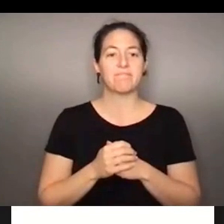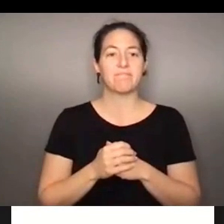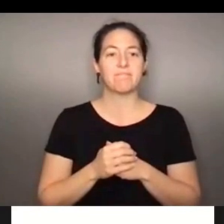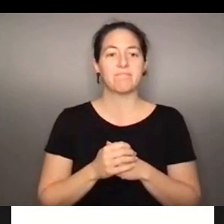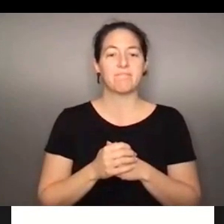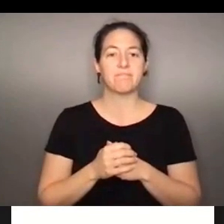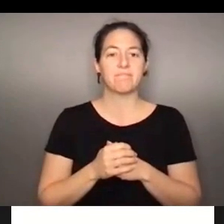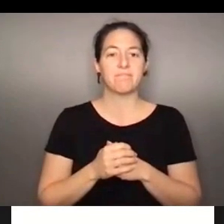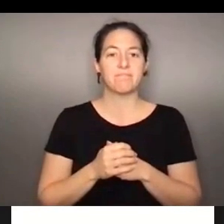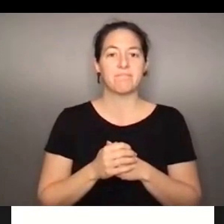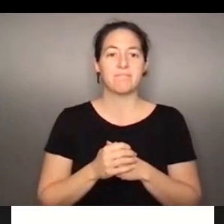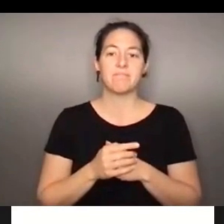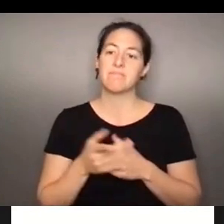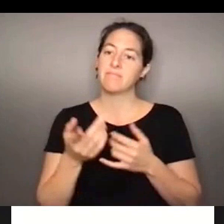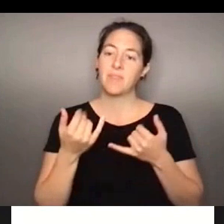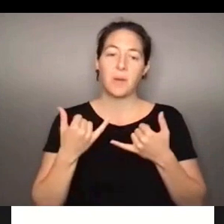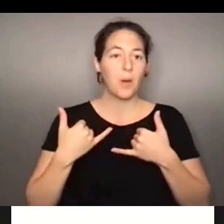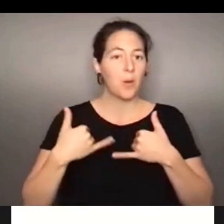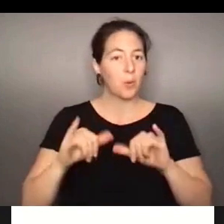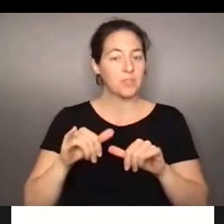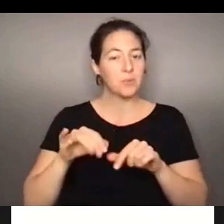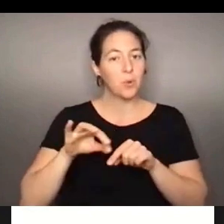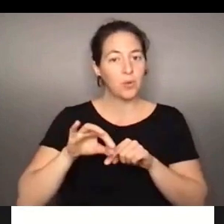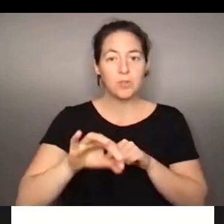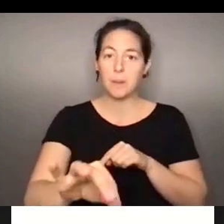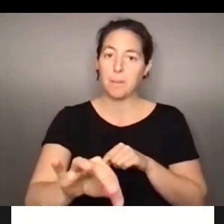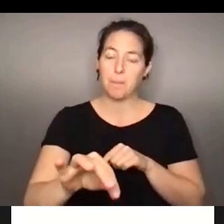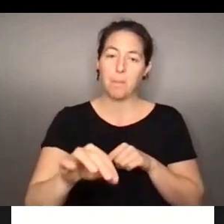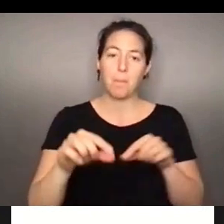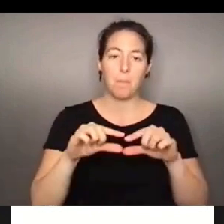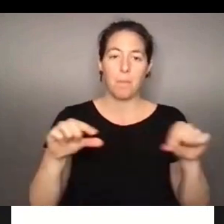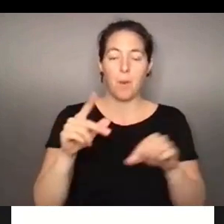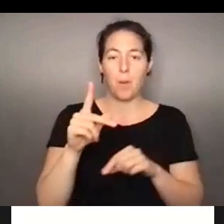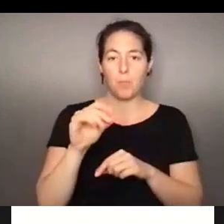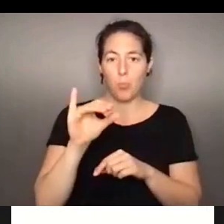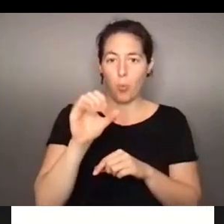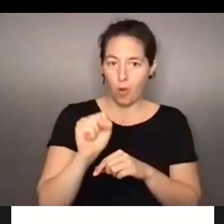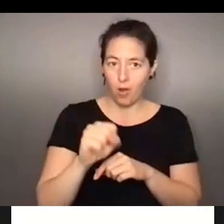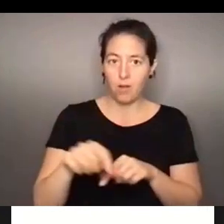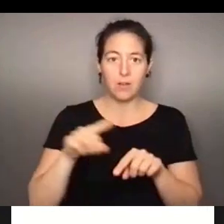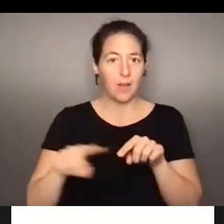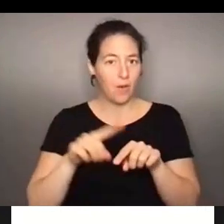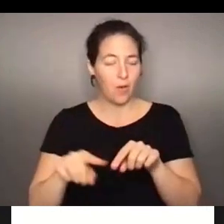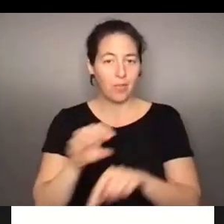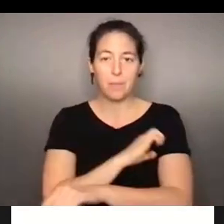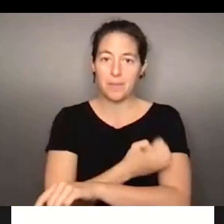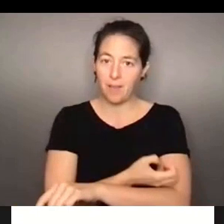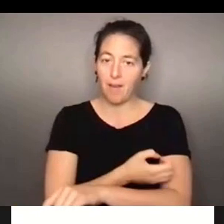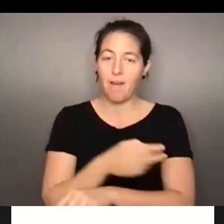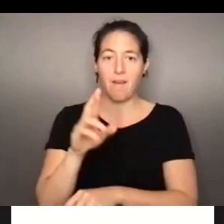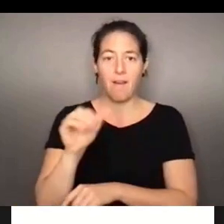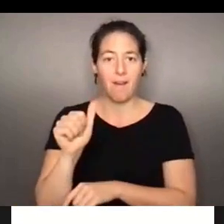Eh bien, on continue de semer des pois, carottes, épinards,